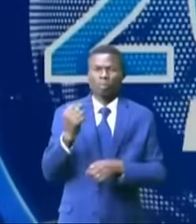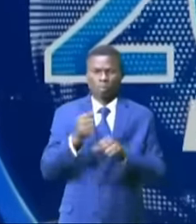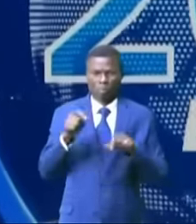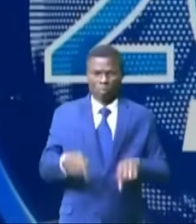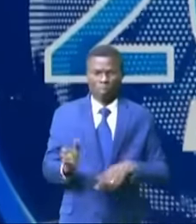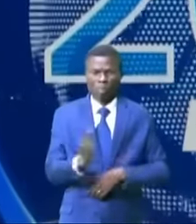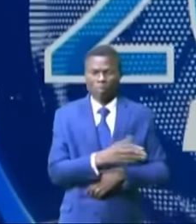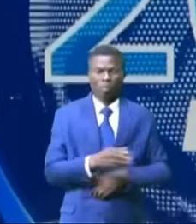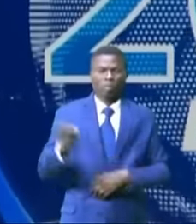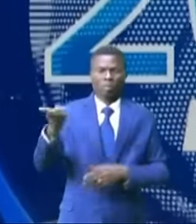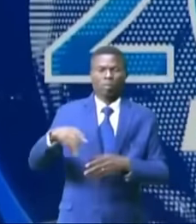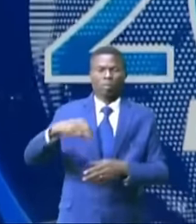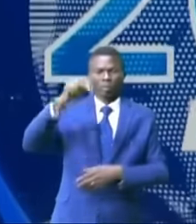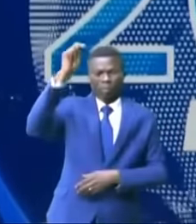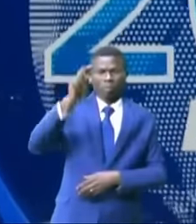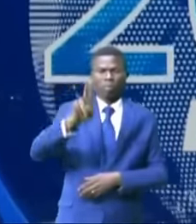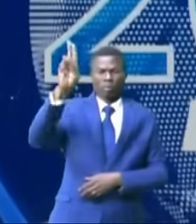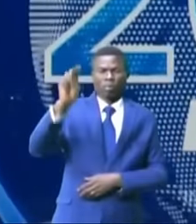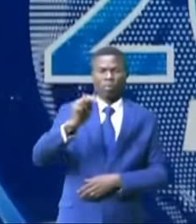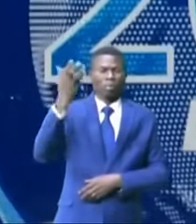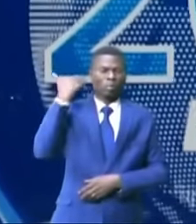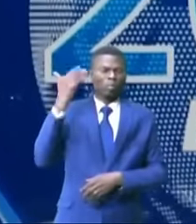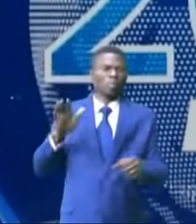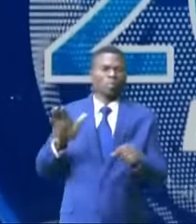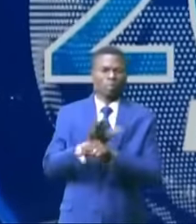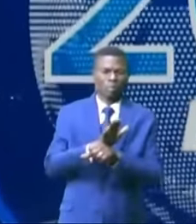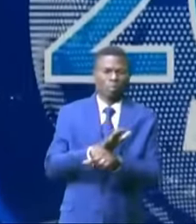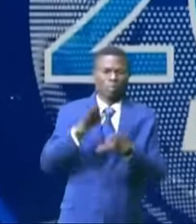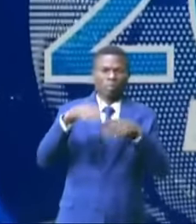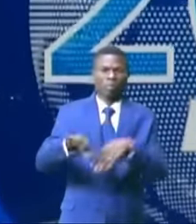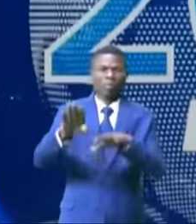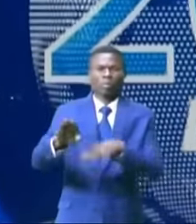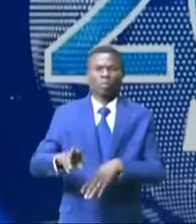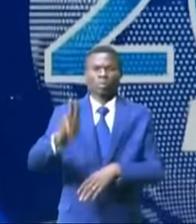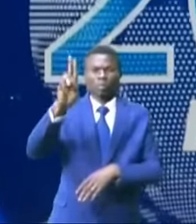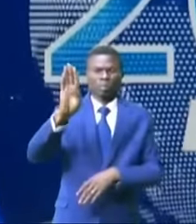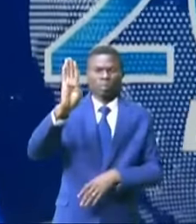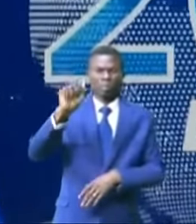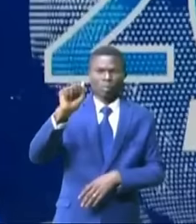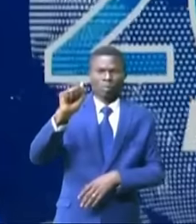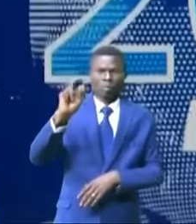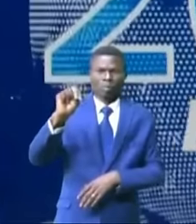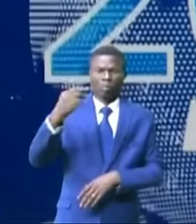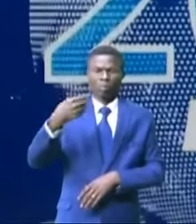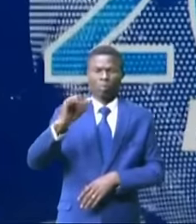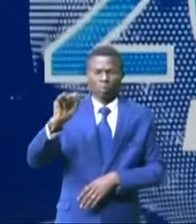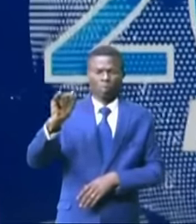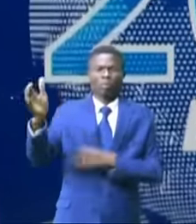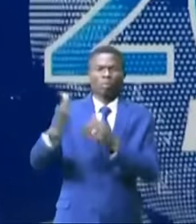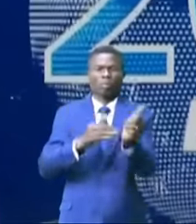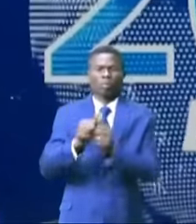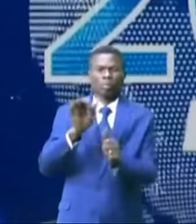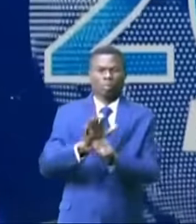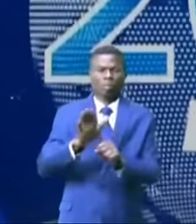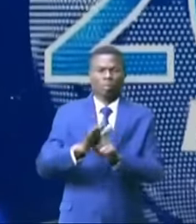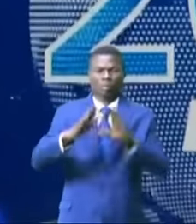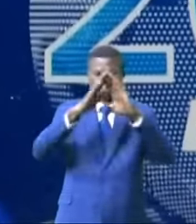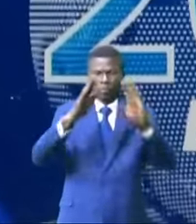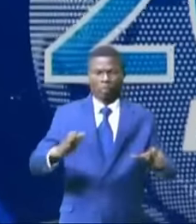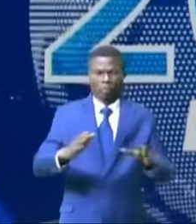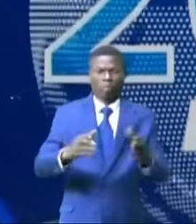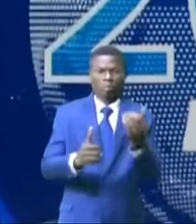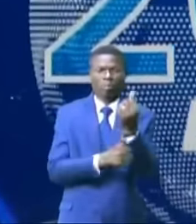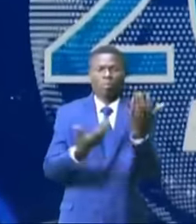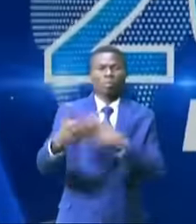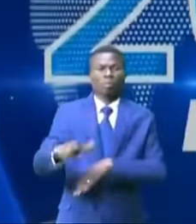La province du Nord-Ubangi, victime des inondations, la rivière Ubangi a quitté son lit et a causé des dégâts matériels et malheureusement des pertes